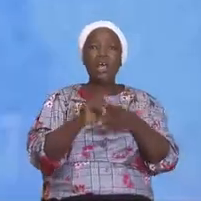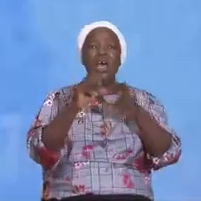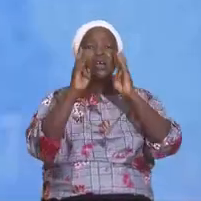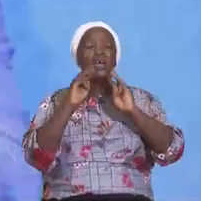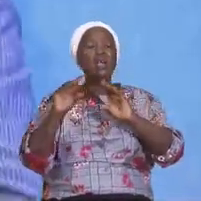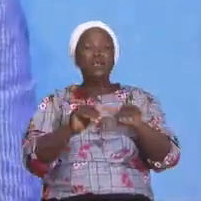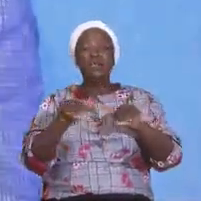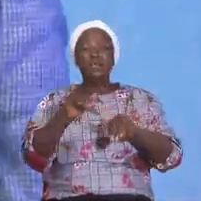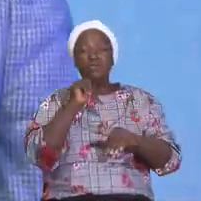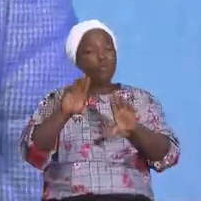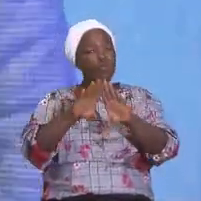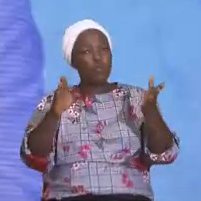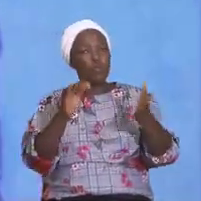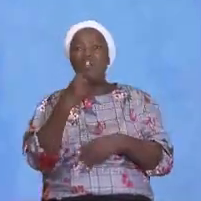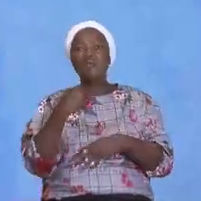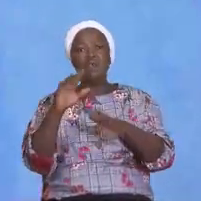Ils criaient.